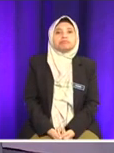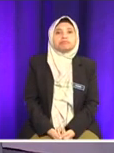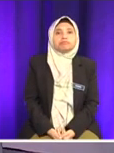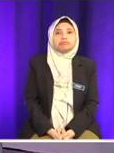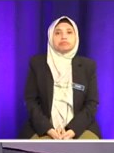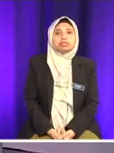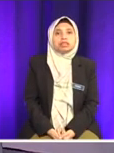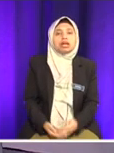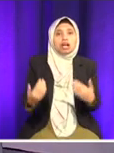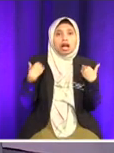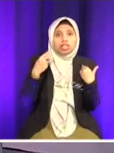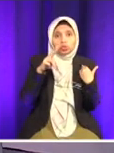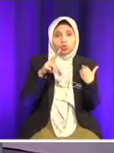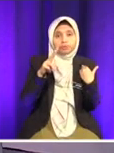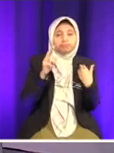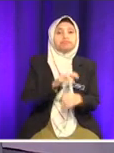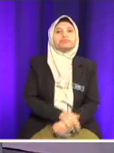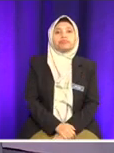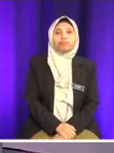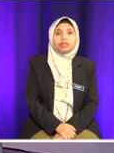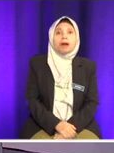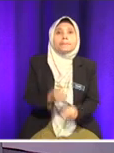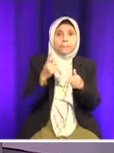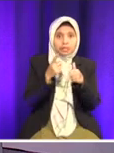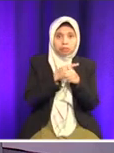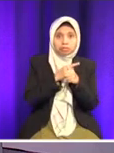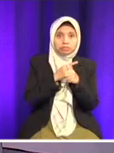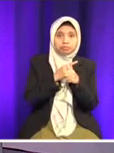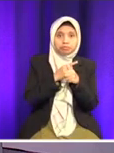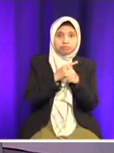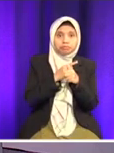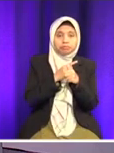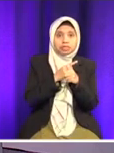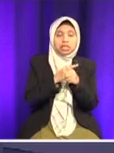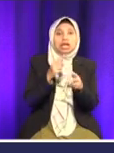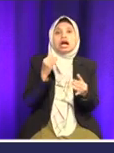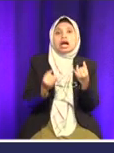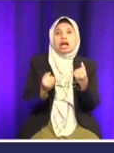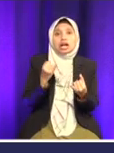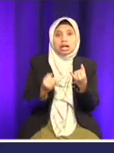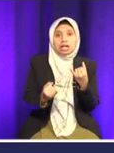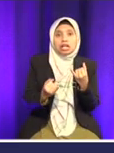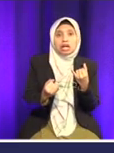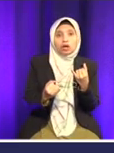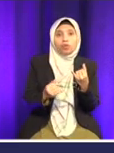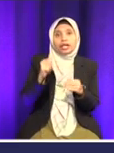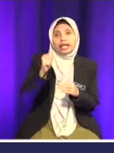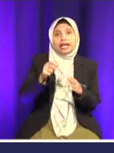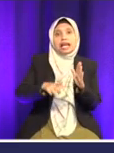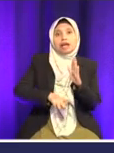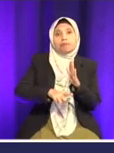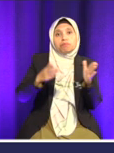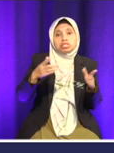dia ada dua situasi Oke situasi yang pertama adalah jika e lebih besar daripada